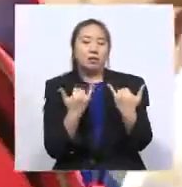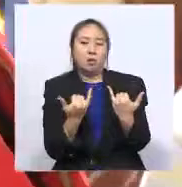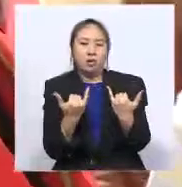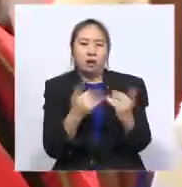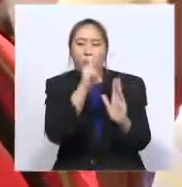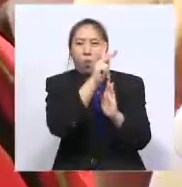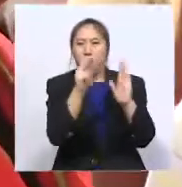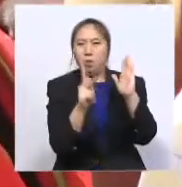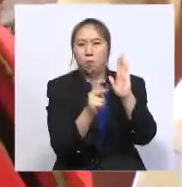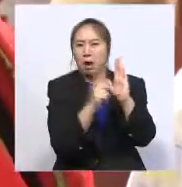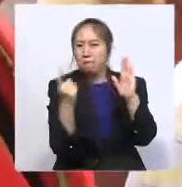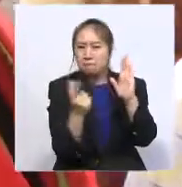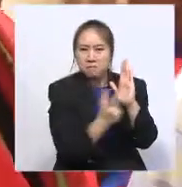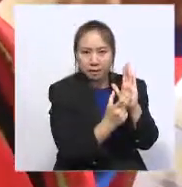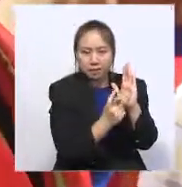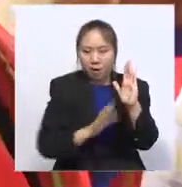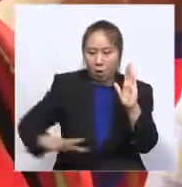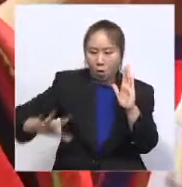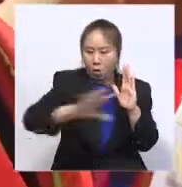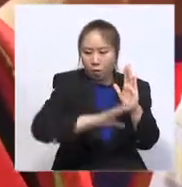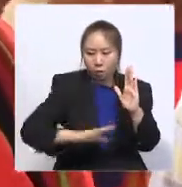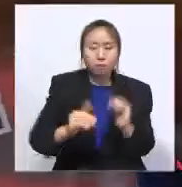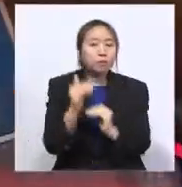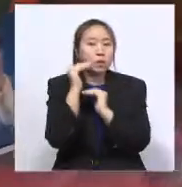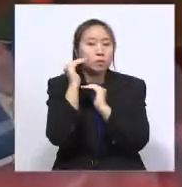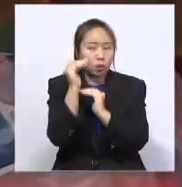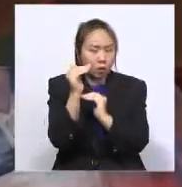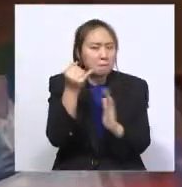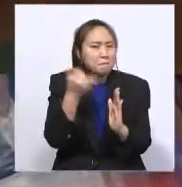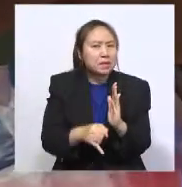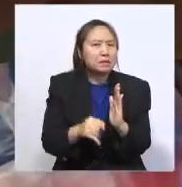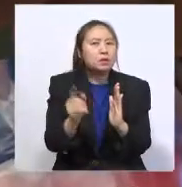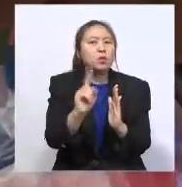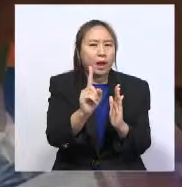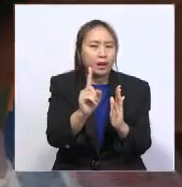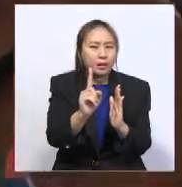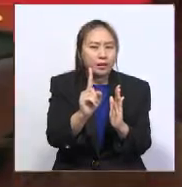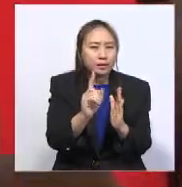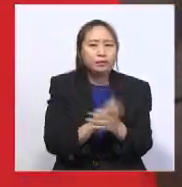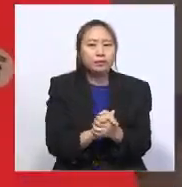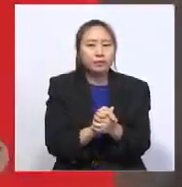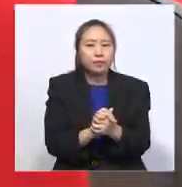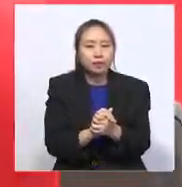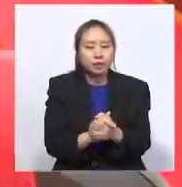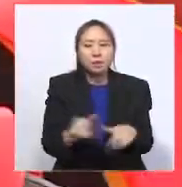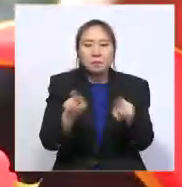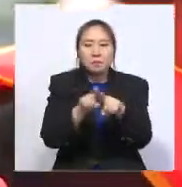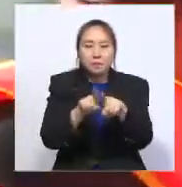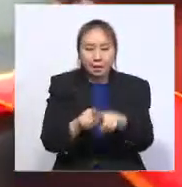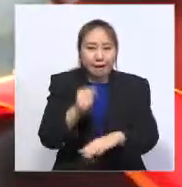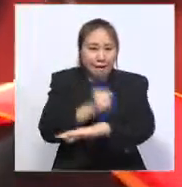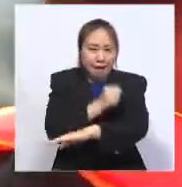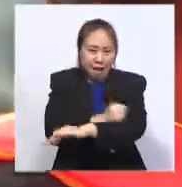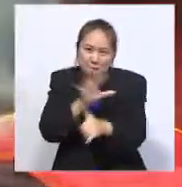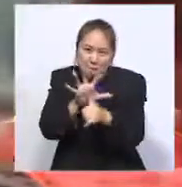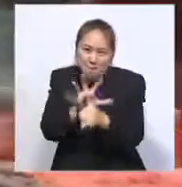ญญัติของกฎหมายที่ครอบคลุมถึงการกำหนดลักษณะความผิดเกี่ยวกับการกระทำอันเป็นความผิดฐานใช้แรงง